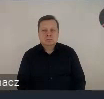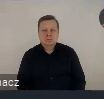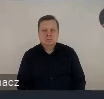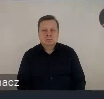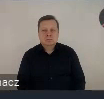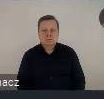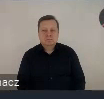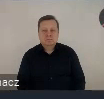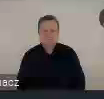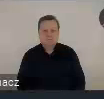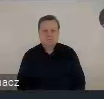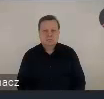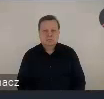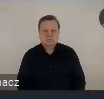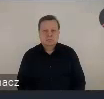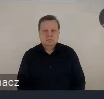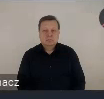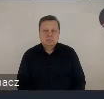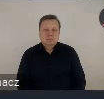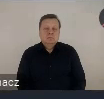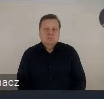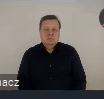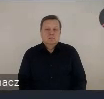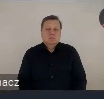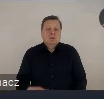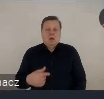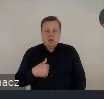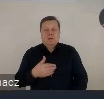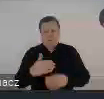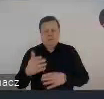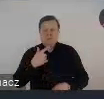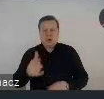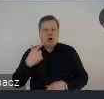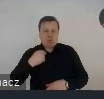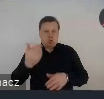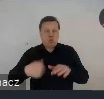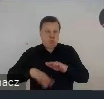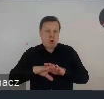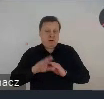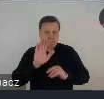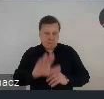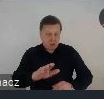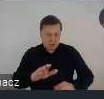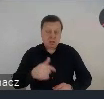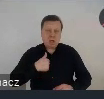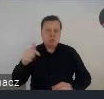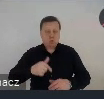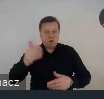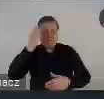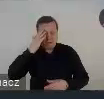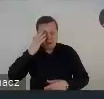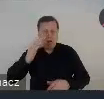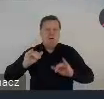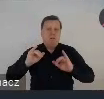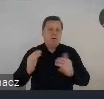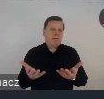Tak, musimy wiedzieć, że dana osoba jest upoważniona do reprezentowania organizacji. Dane na